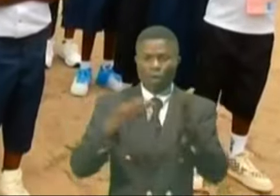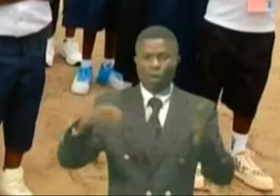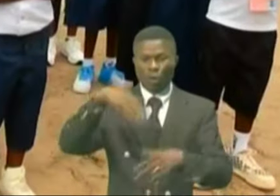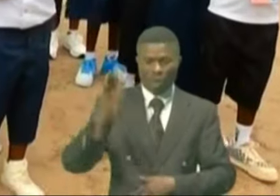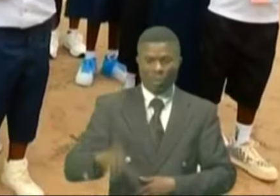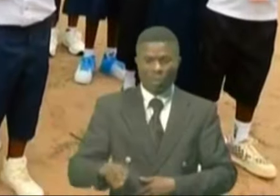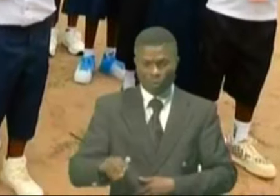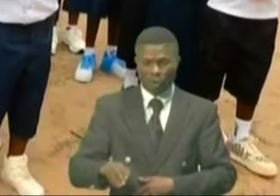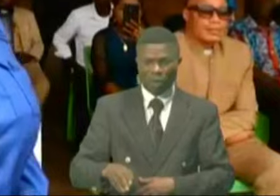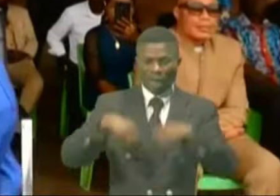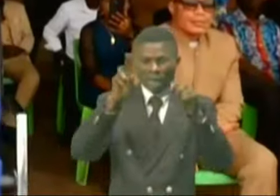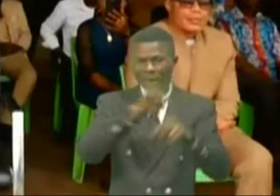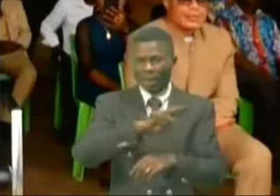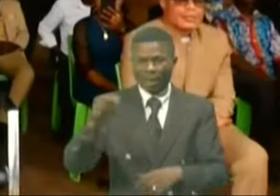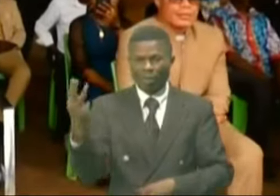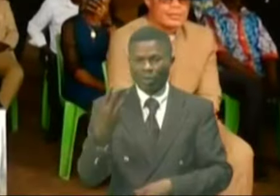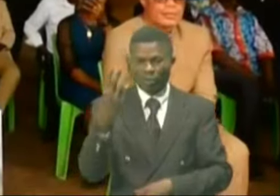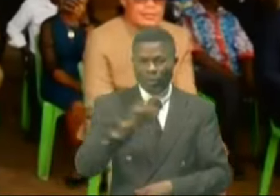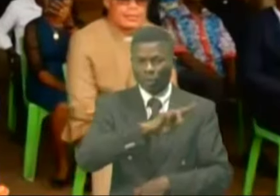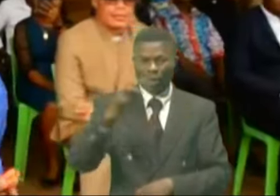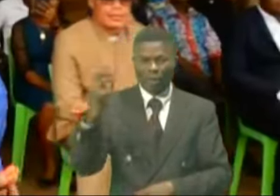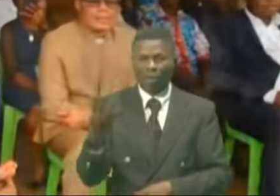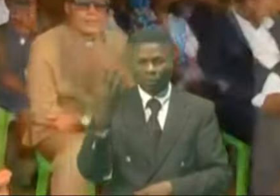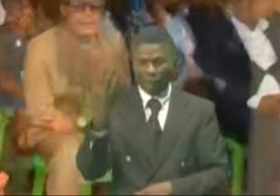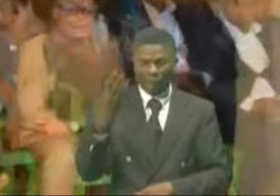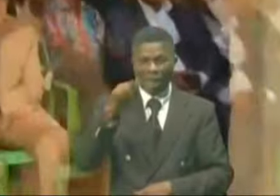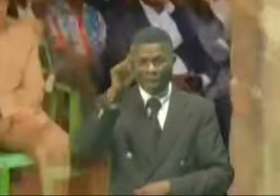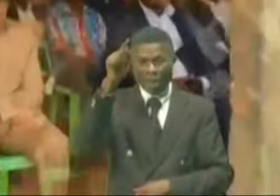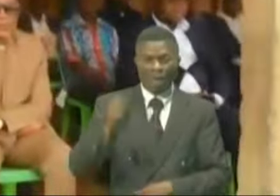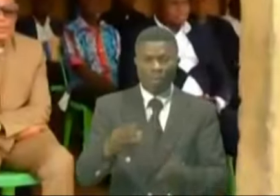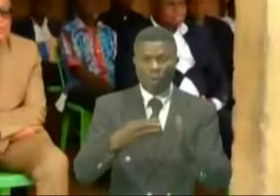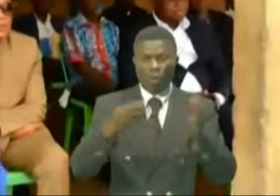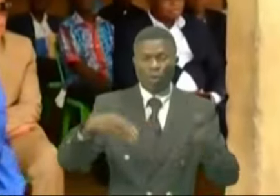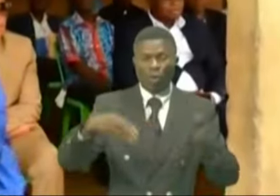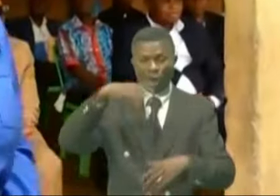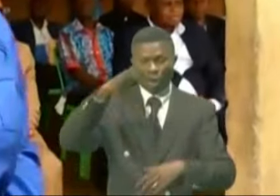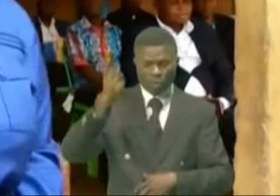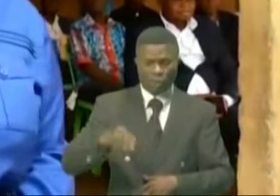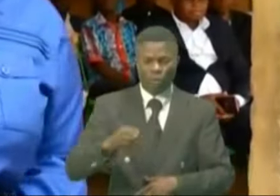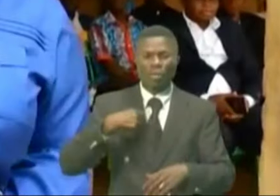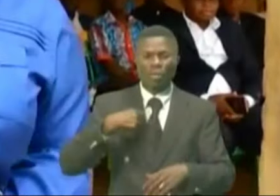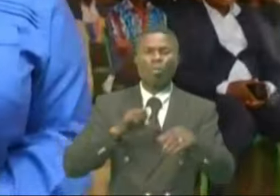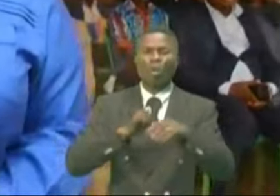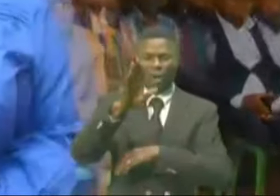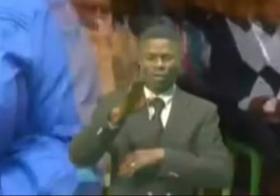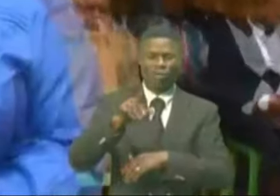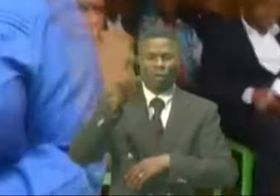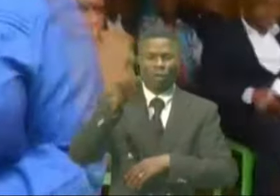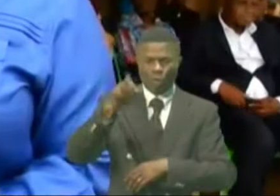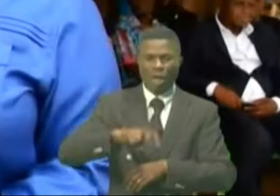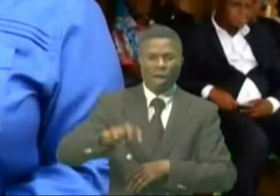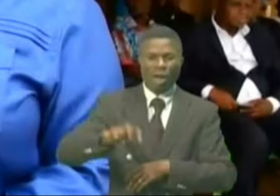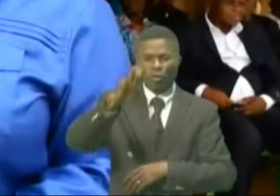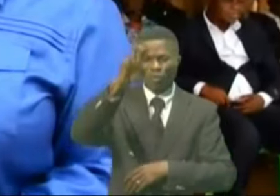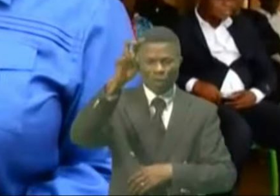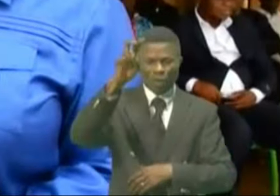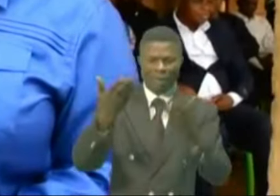scolaire 2023-2024. Pour moi, mon excellencia, c'est un élève ou une élève qui aura 95%. Compris ?